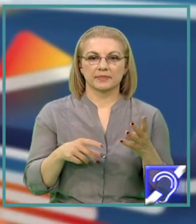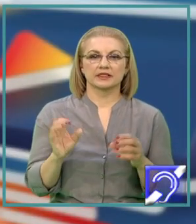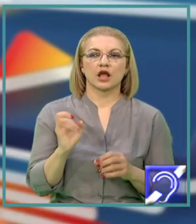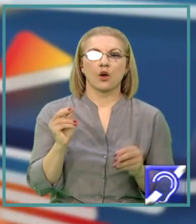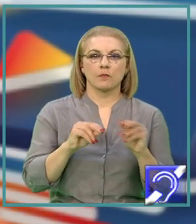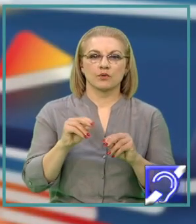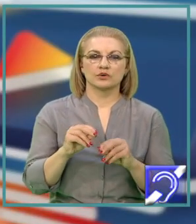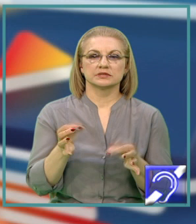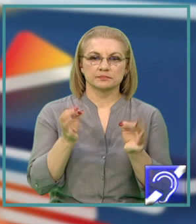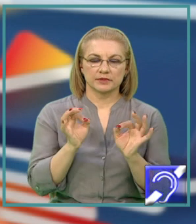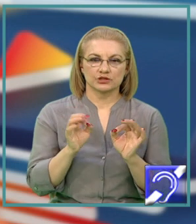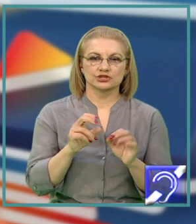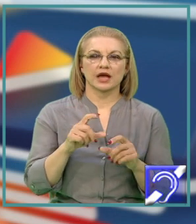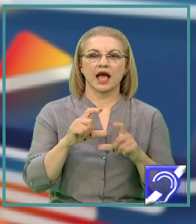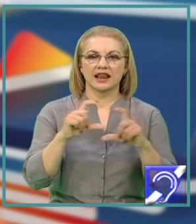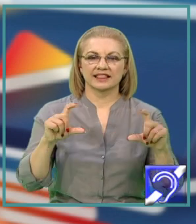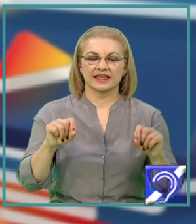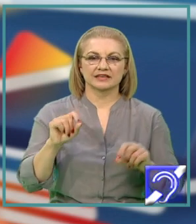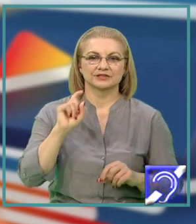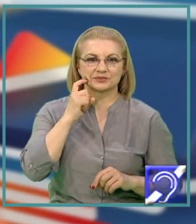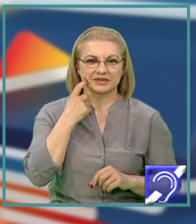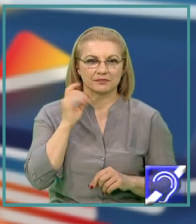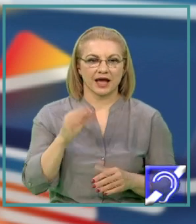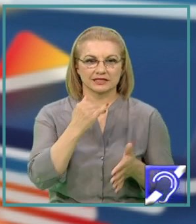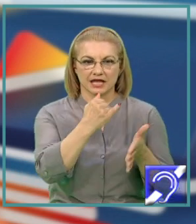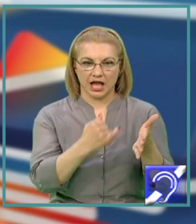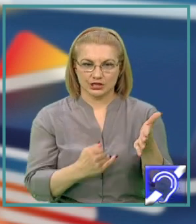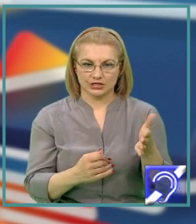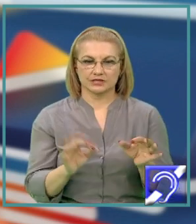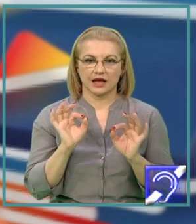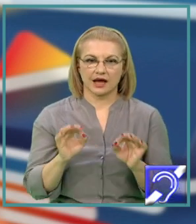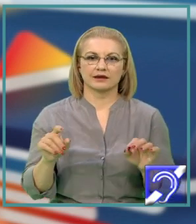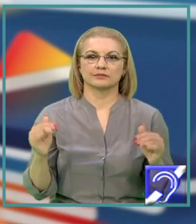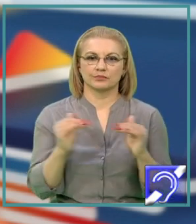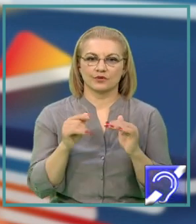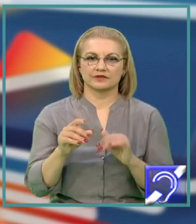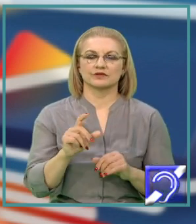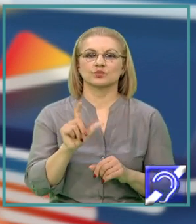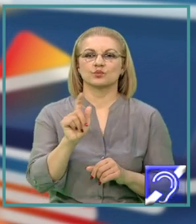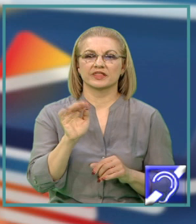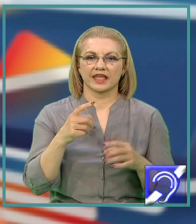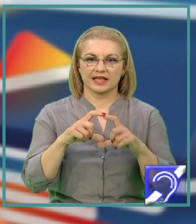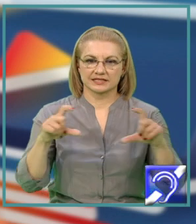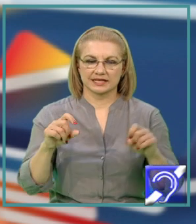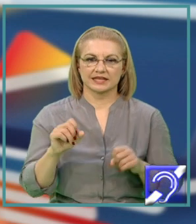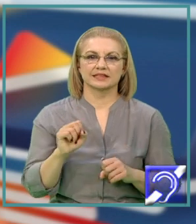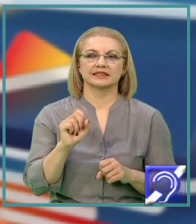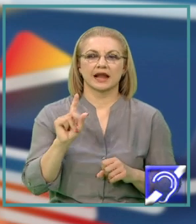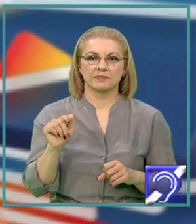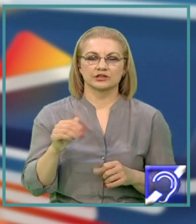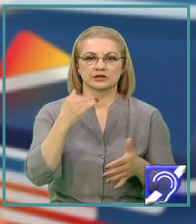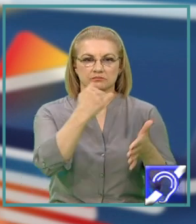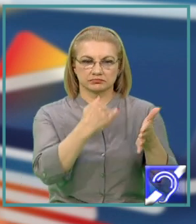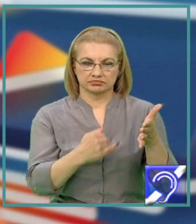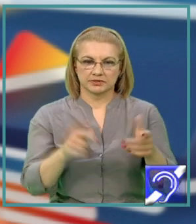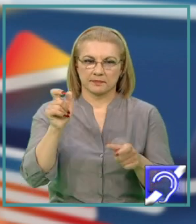textului dramatic. Are o așezare în pagină caracteristică textelor dramatice, lista personajelor enumerate pe verticală,